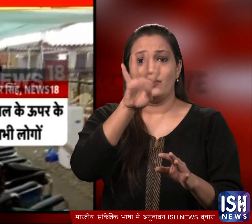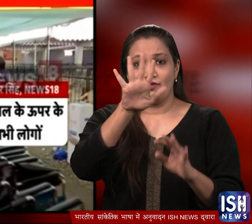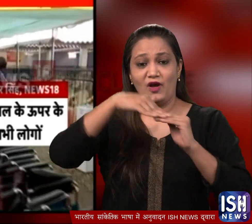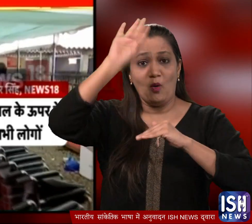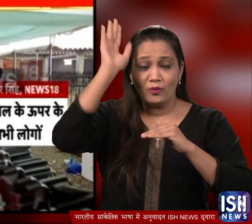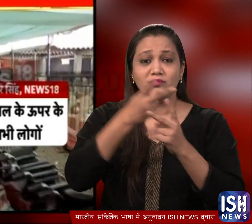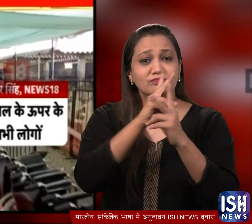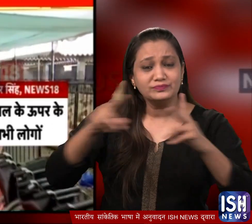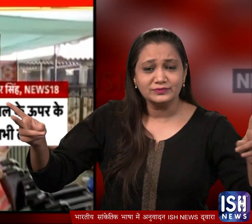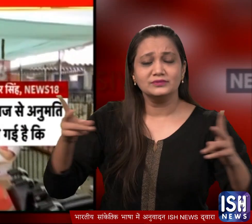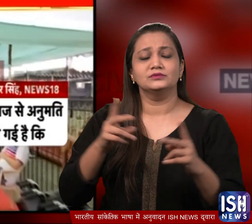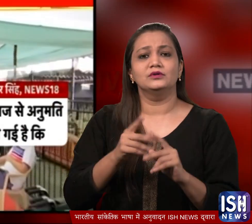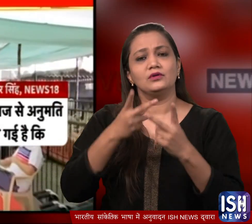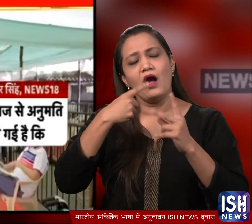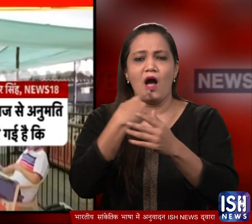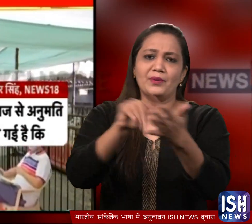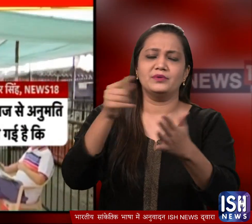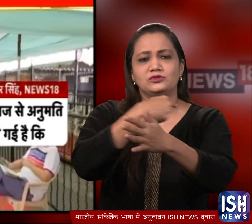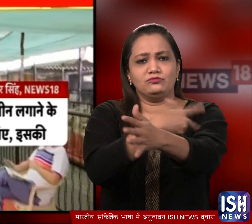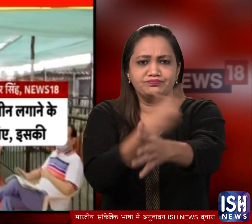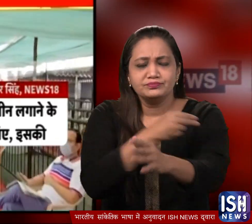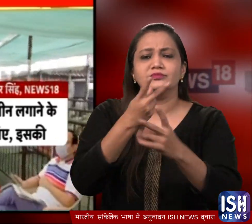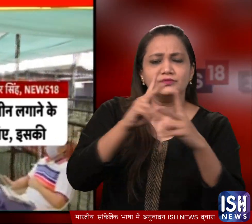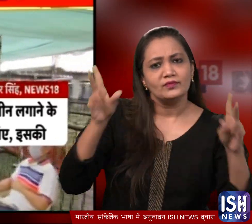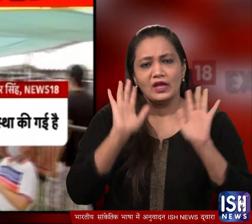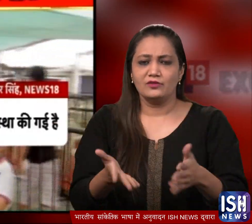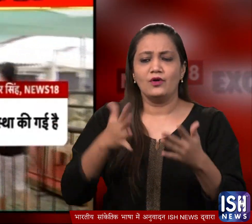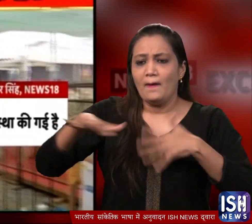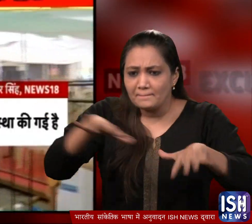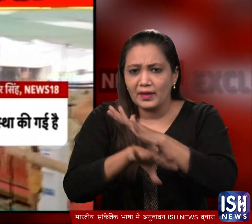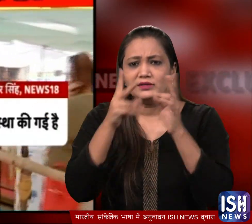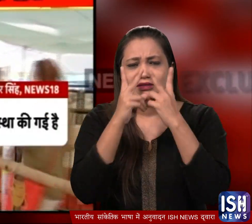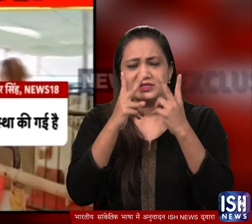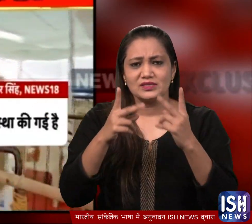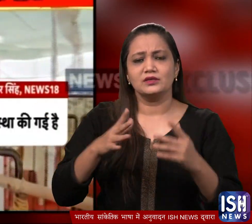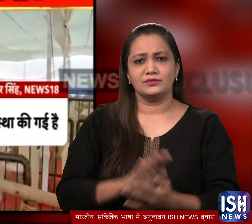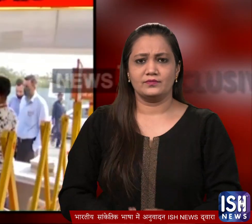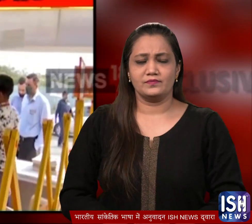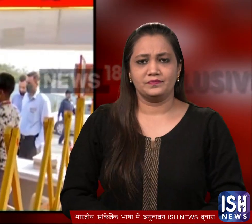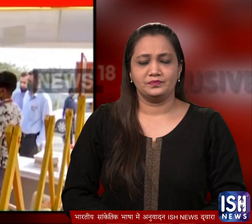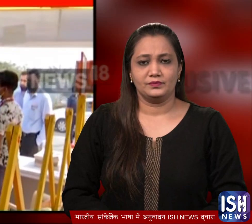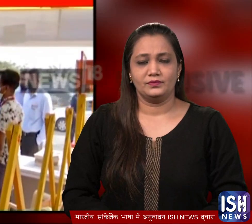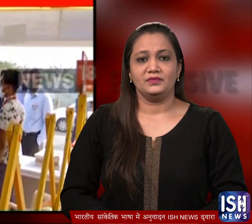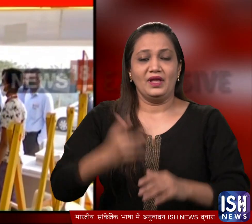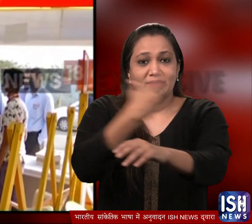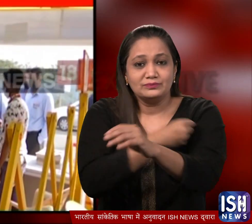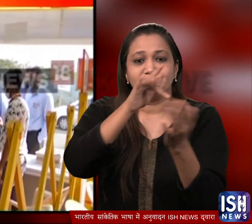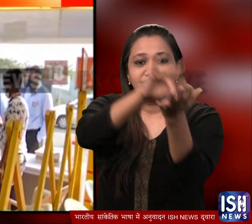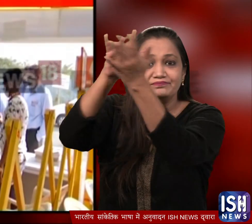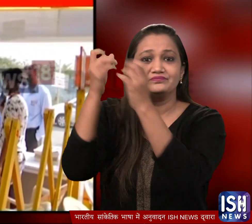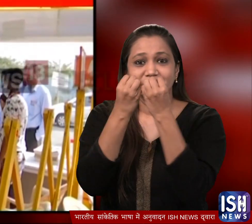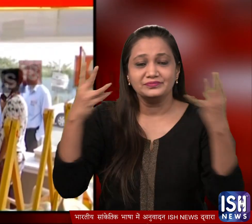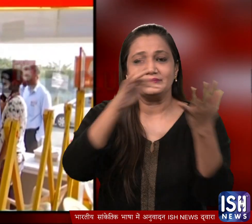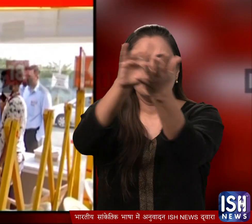45 साल के ऊपर के सभी लोगों को आज से अनुमति दी गई है वैक्सीन लगाने के लिए। इसकी व्यवस्थाएं जो है वो की गई है। टीका लगाने के लिए बनाए गए